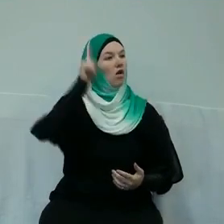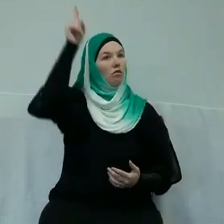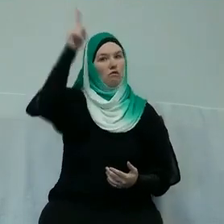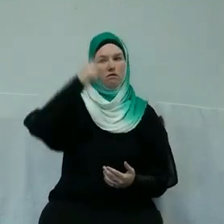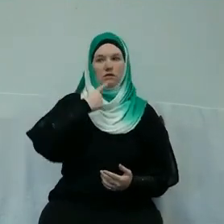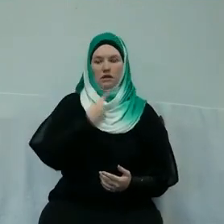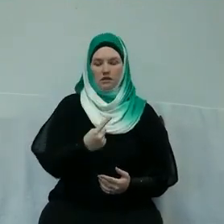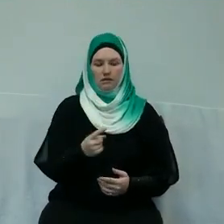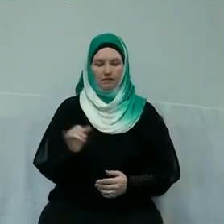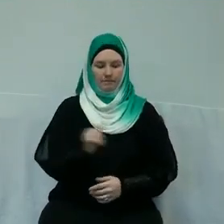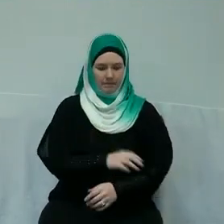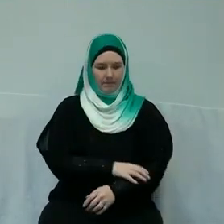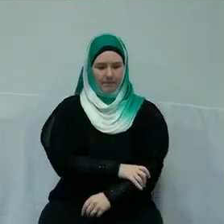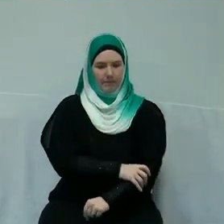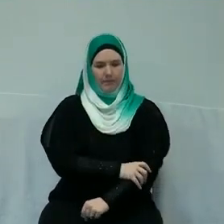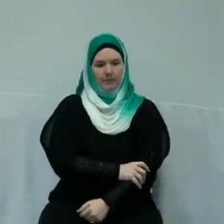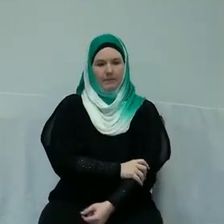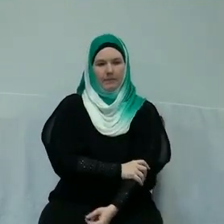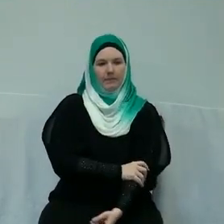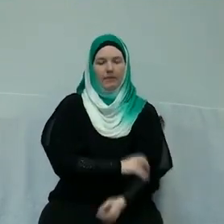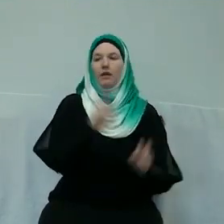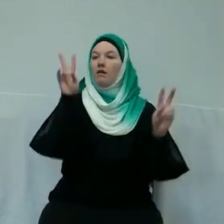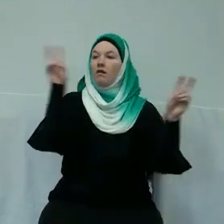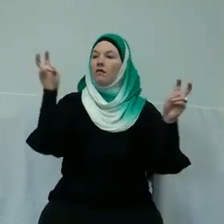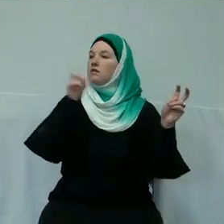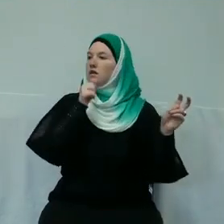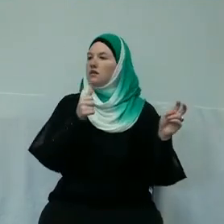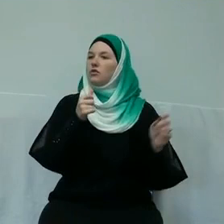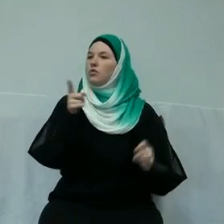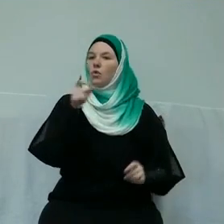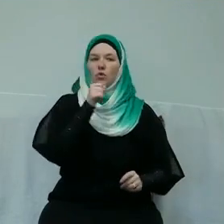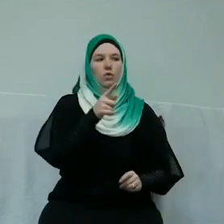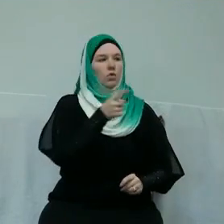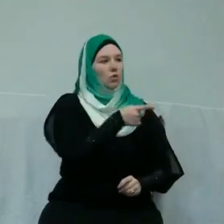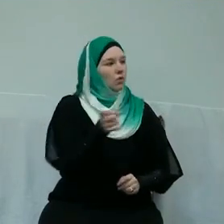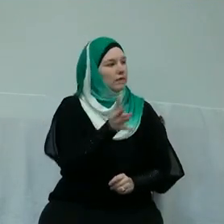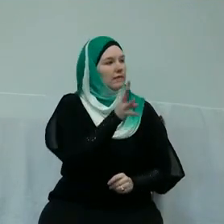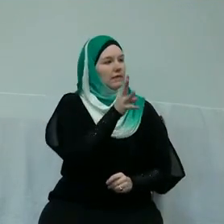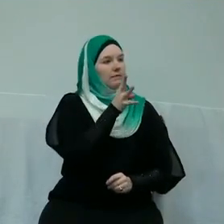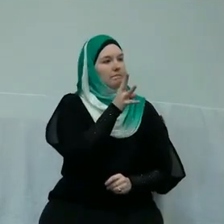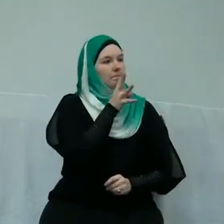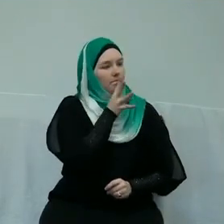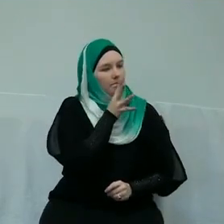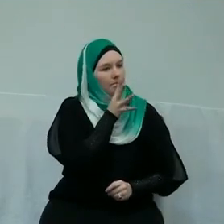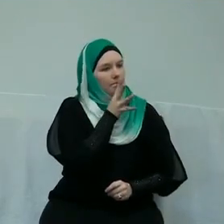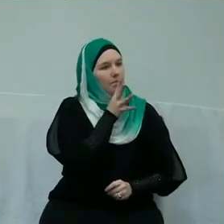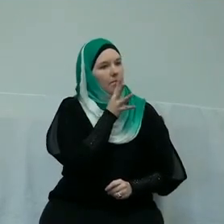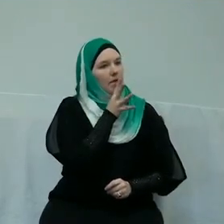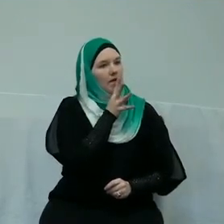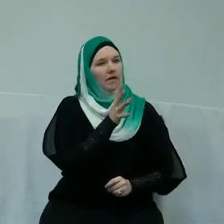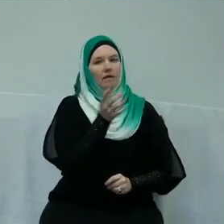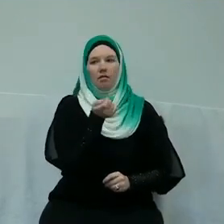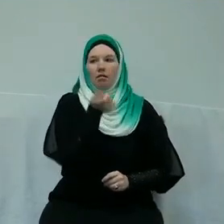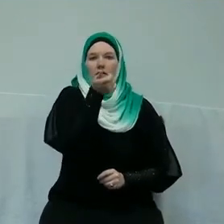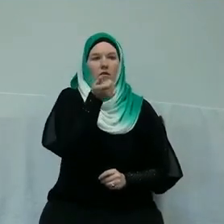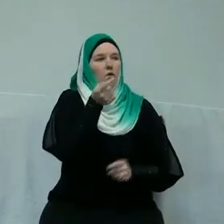تَقُلْ لَهُمَا أُفْ. Don't you utter the slightest word of